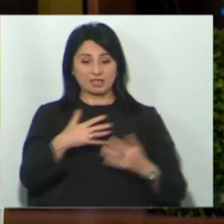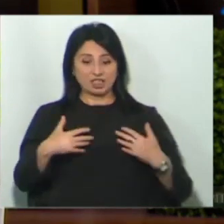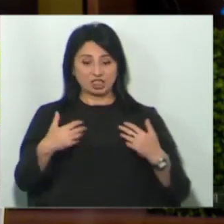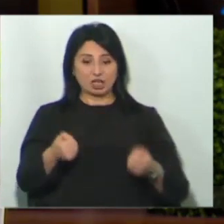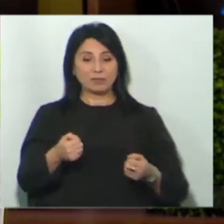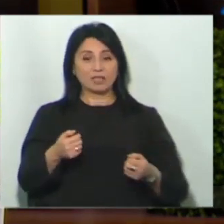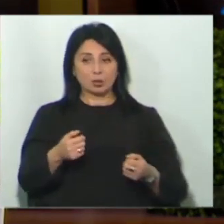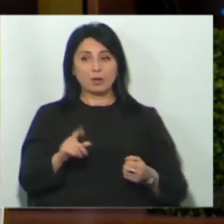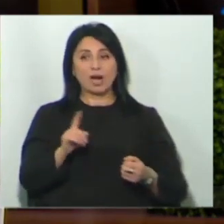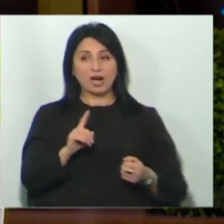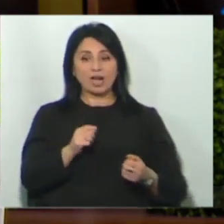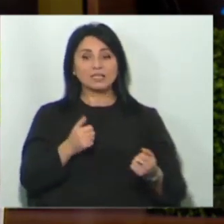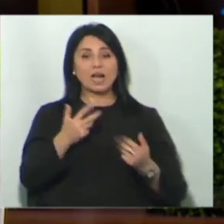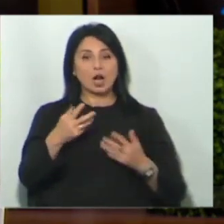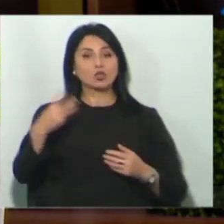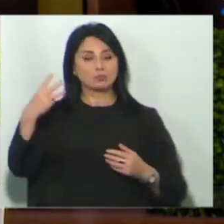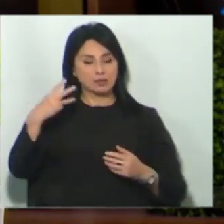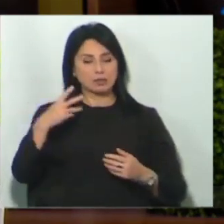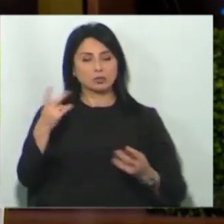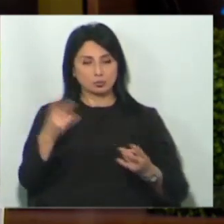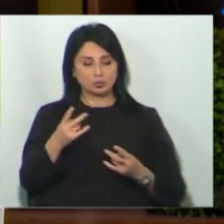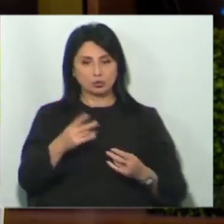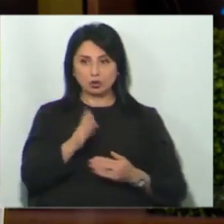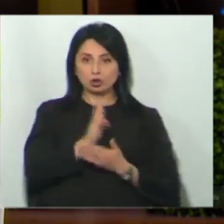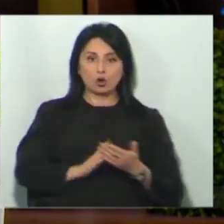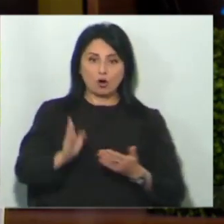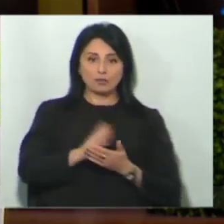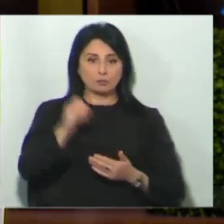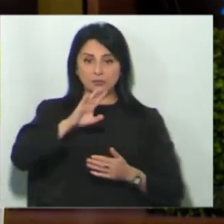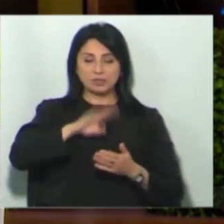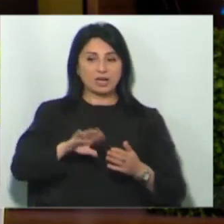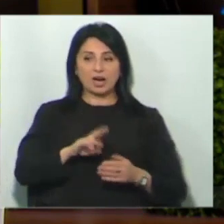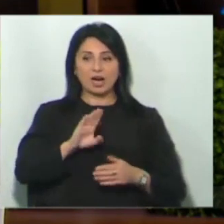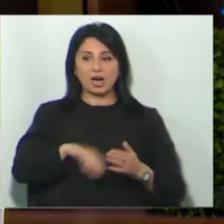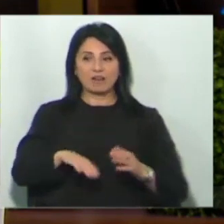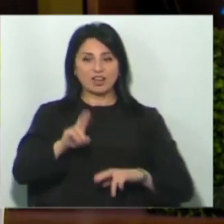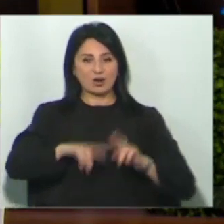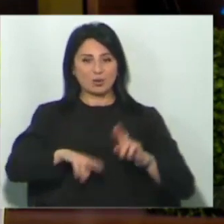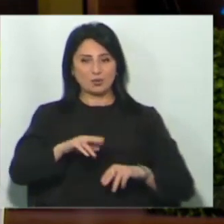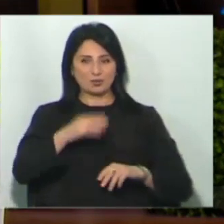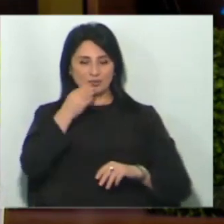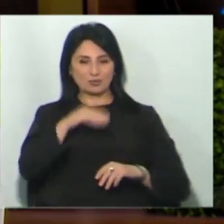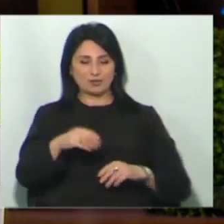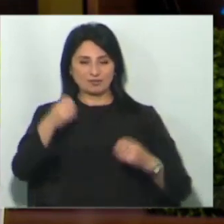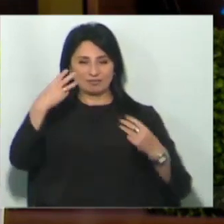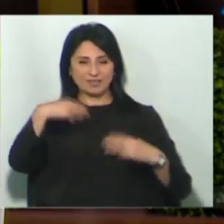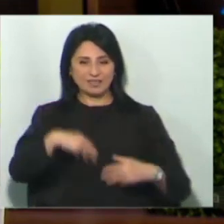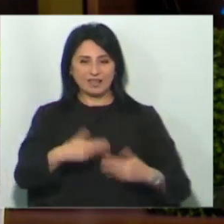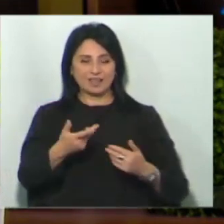ჯანმრთელები ვიყოთ, გარკვეული რაოდენობით აი ეს მზის სხივები უნდა მივიღოთ. Გარდა ამისა, გუნება განწყობა ამ დროს